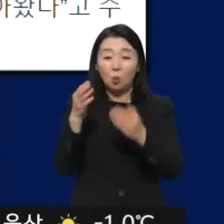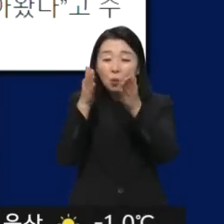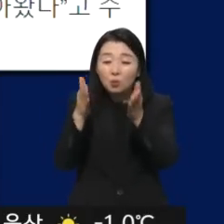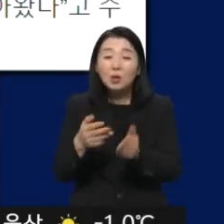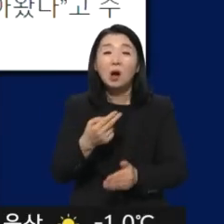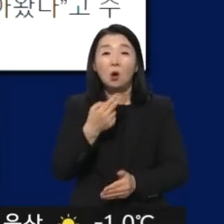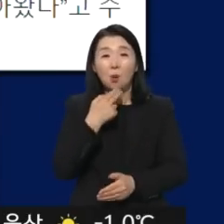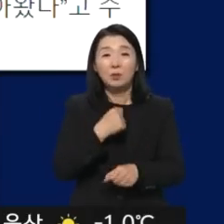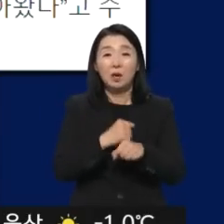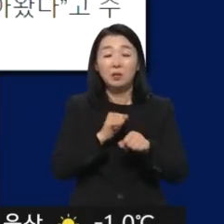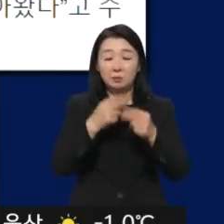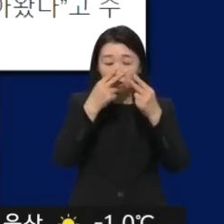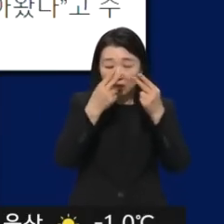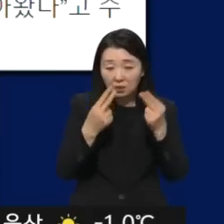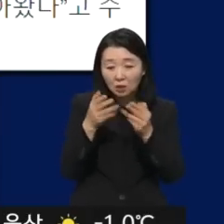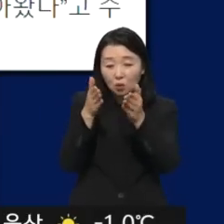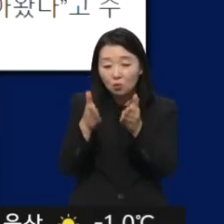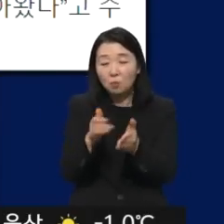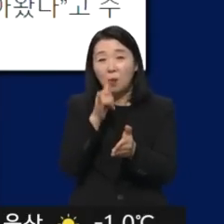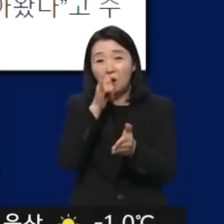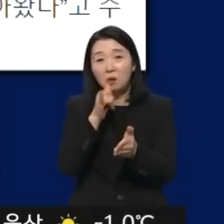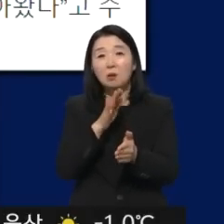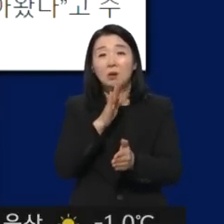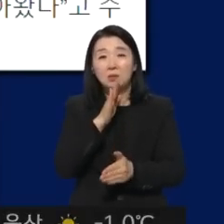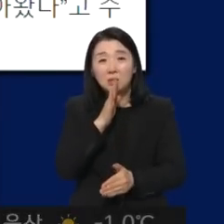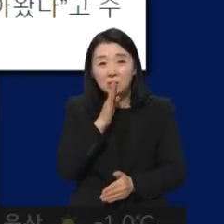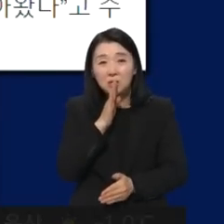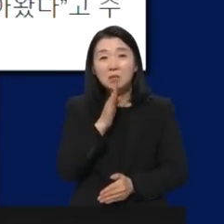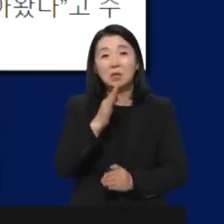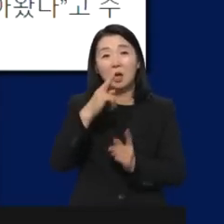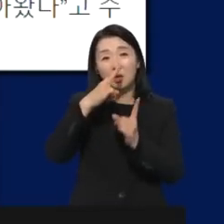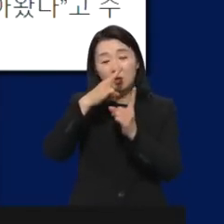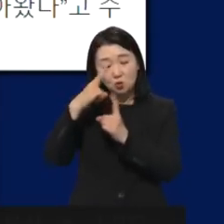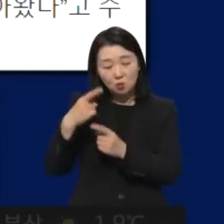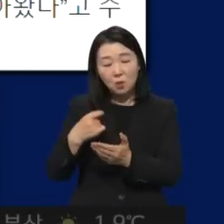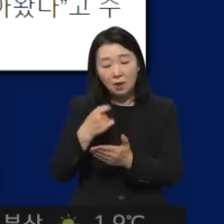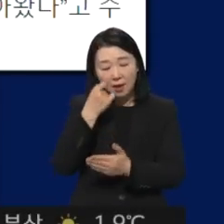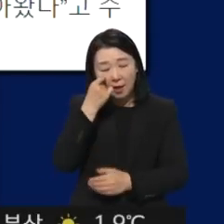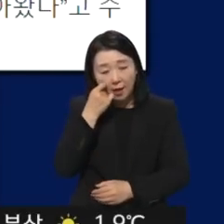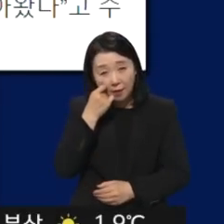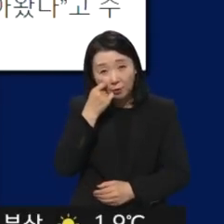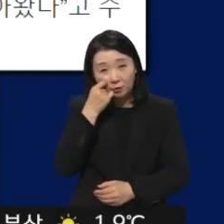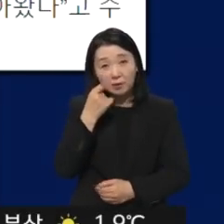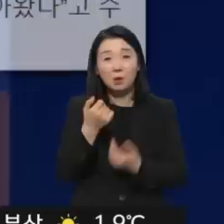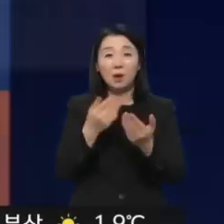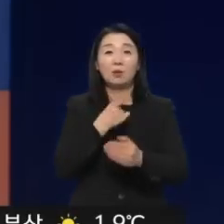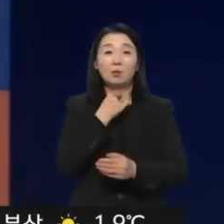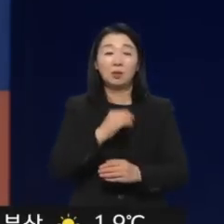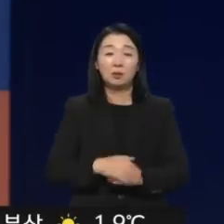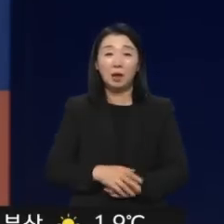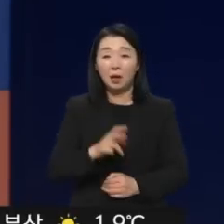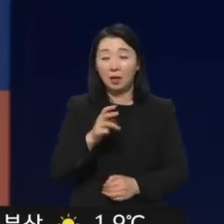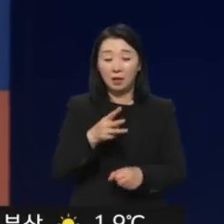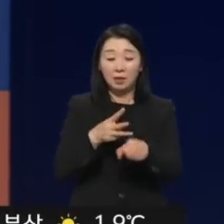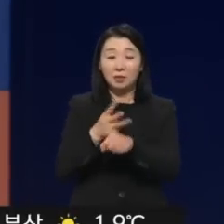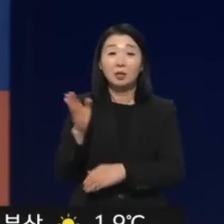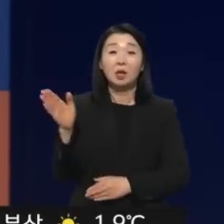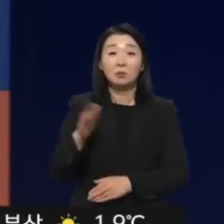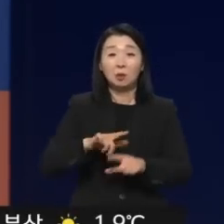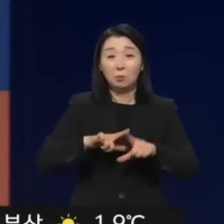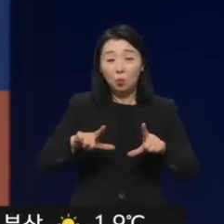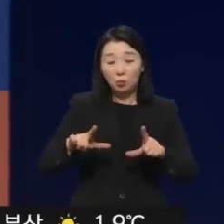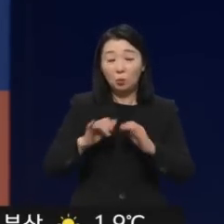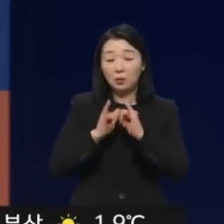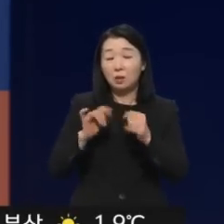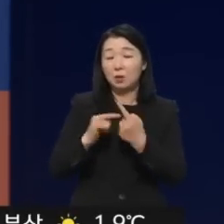모시고 희생자를 향한 진짜 추모와 애도를 시작하려고 한다. 설치 이유를 설명한 바가 있습니다. 오후 3시부터는 일반 시민을 대상으로